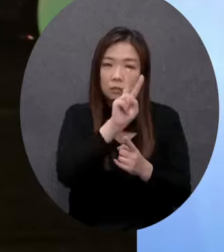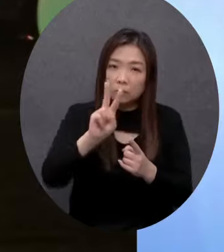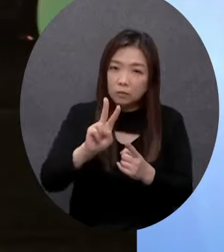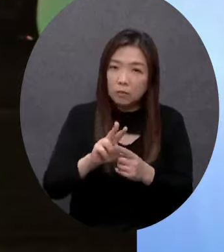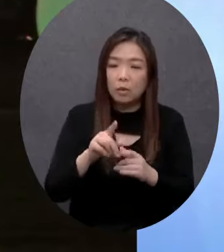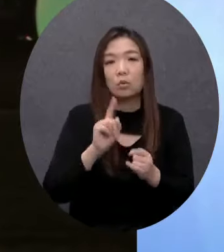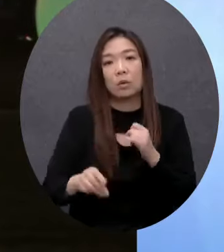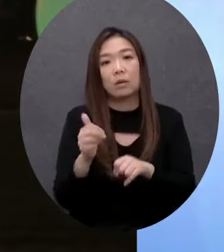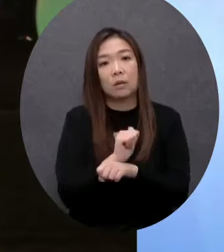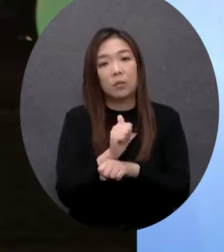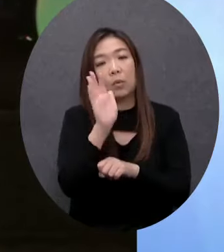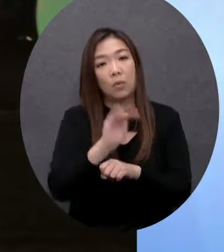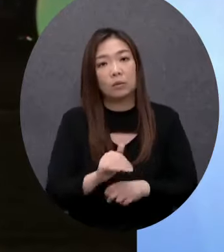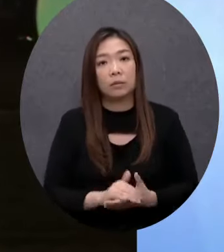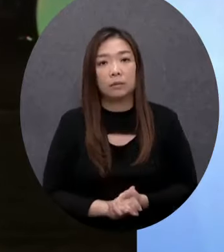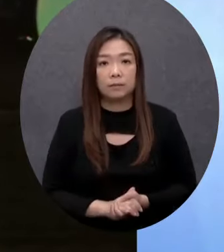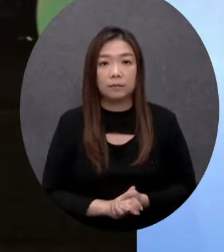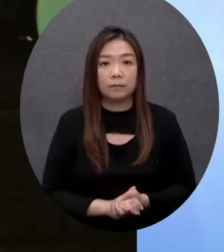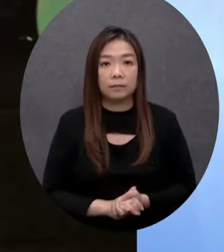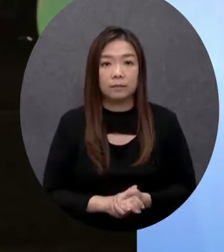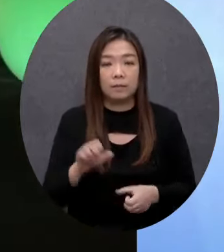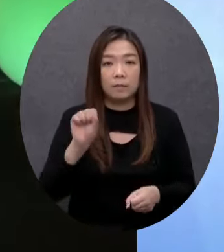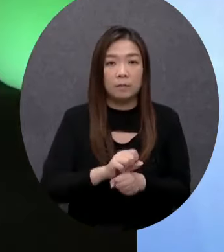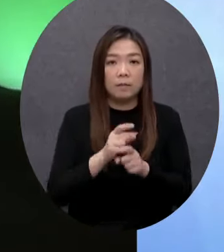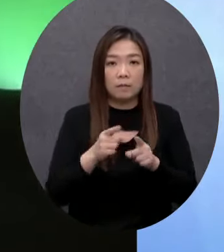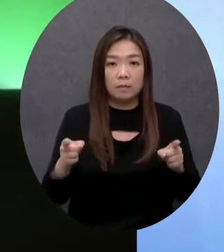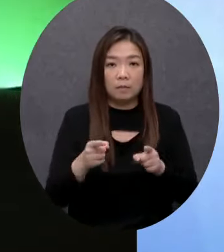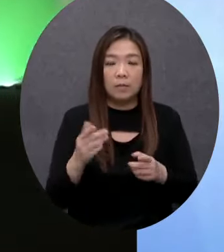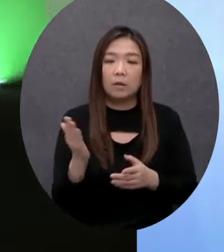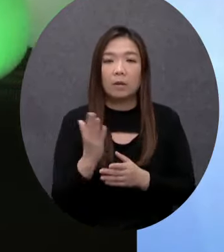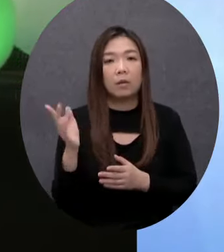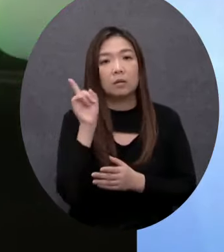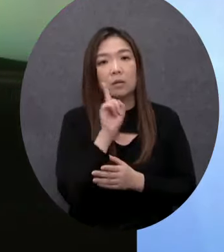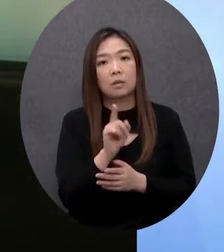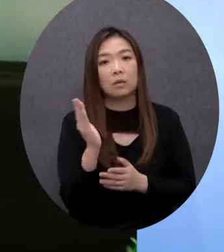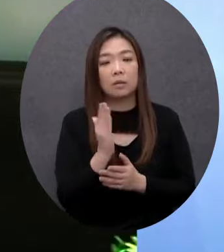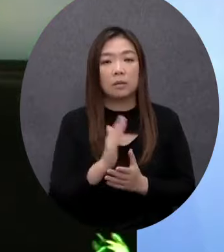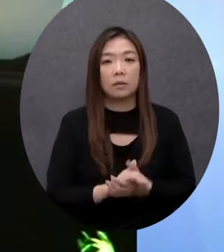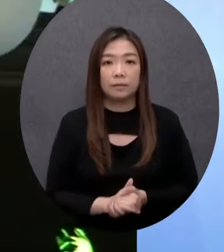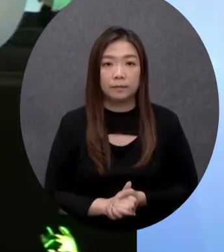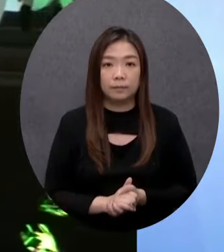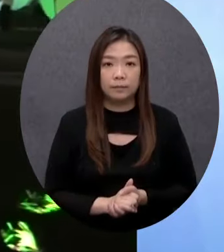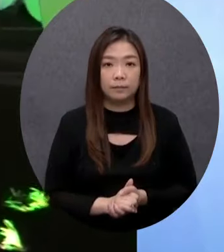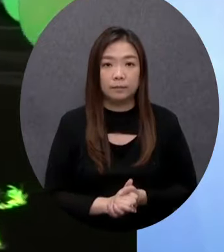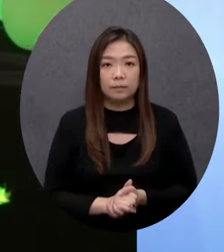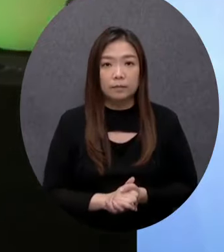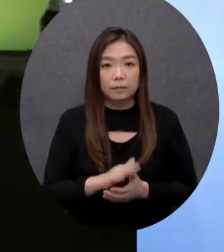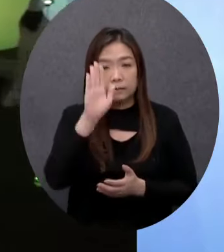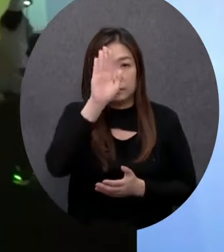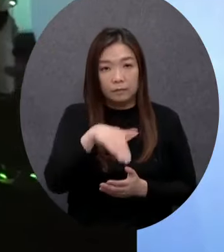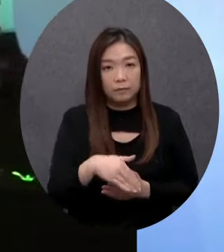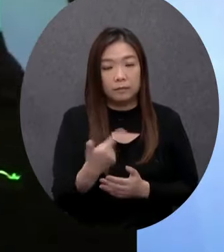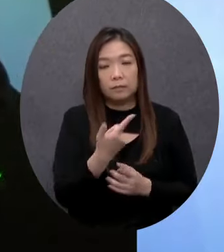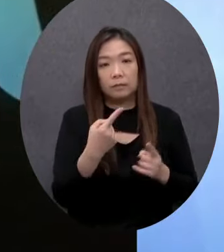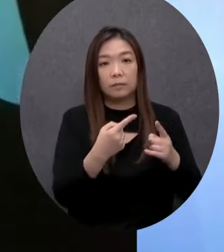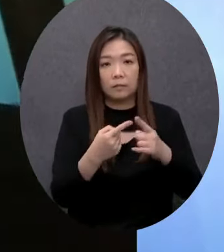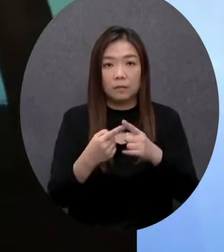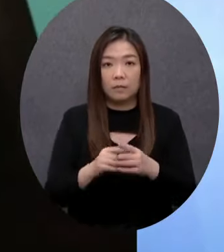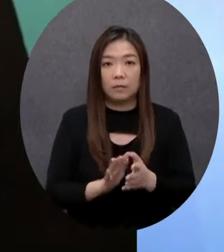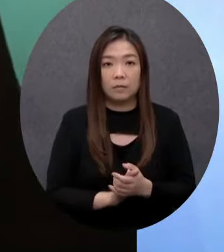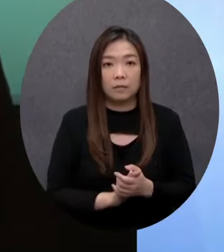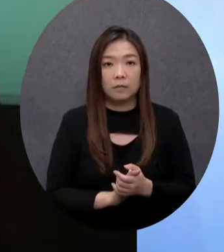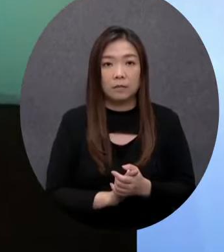最後嘅機會啦。咁所以我哋都係延長大概一個星期左右啦，嚇。咁啊，希望多啲觀眾喺嚟緊